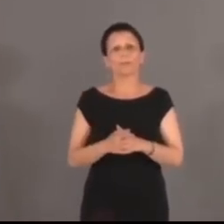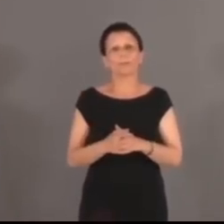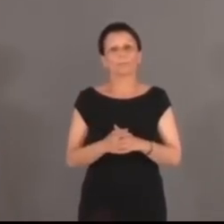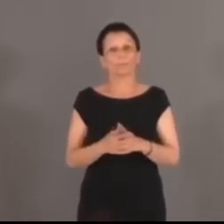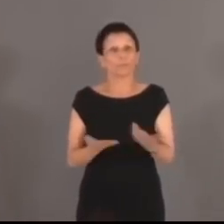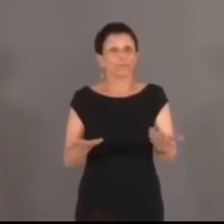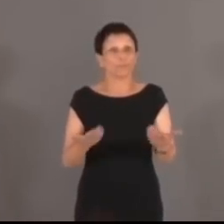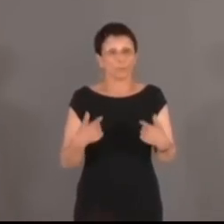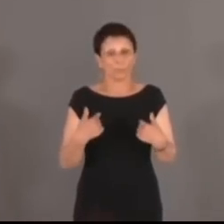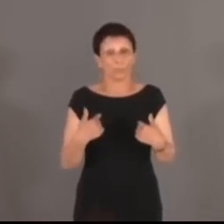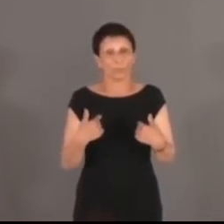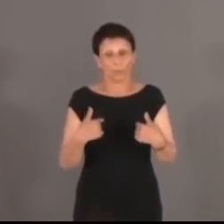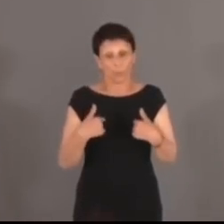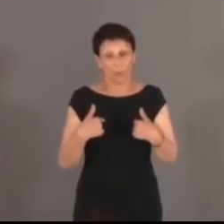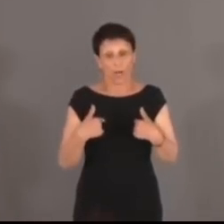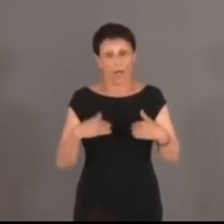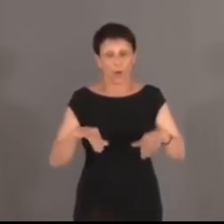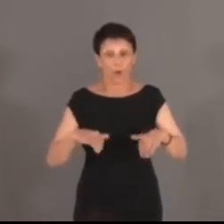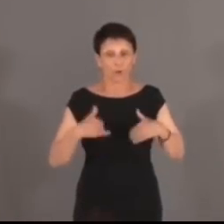tout jeune maire que j'étais,